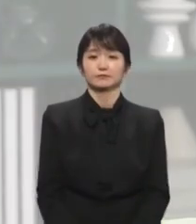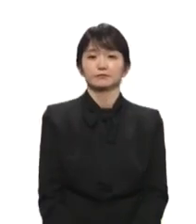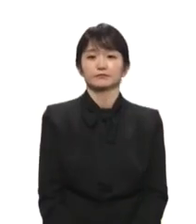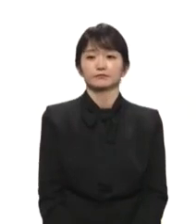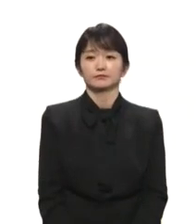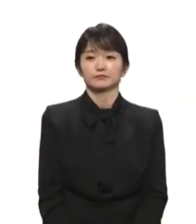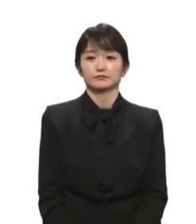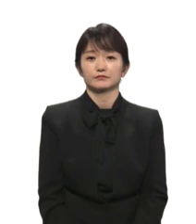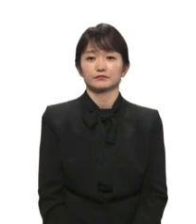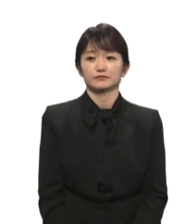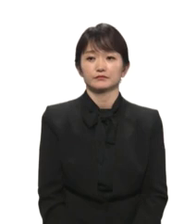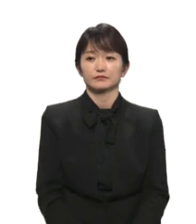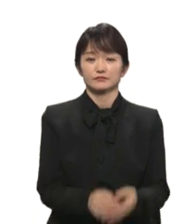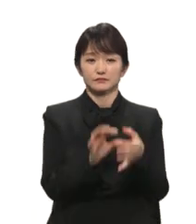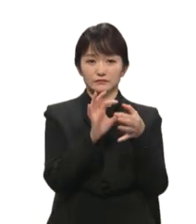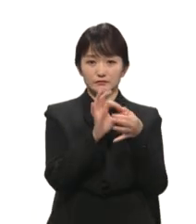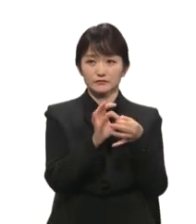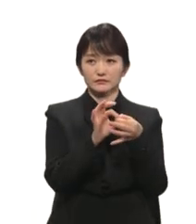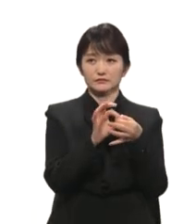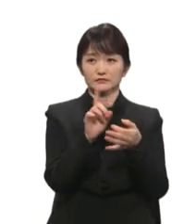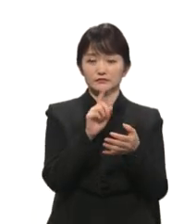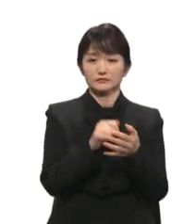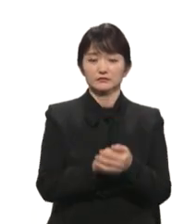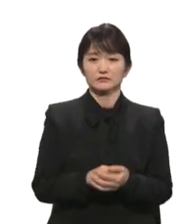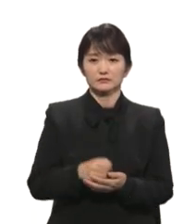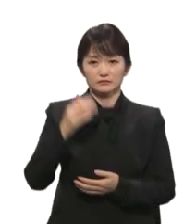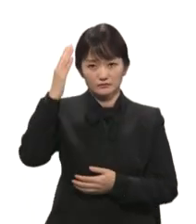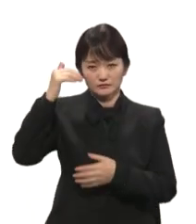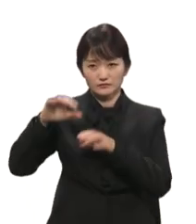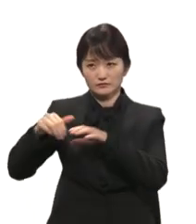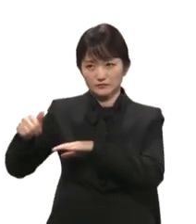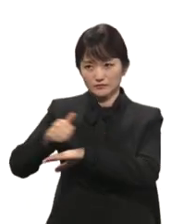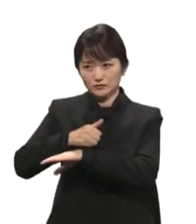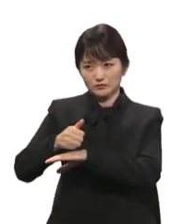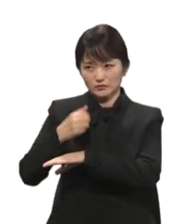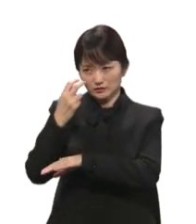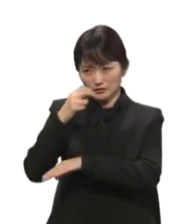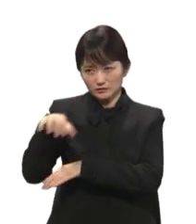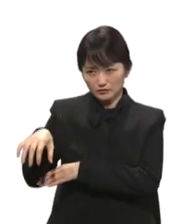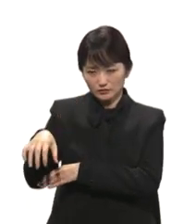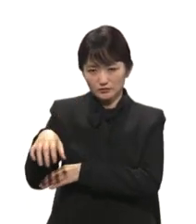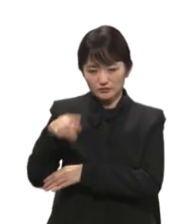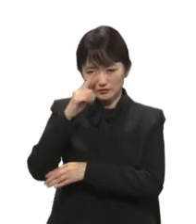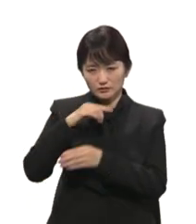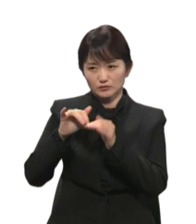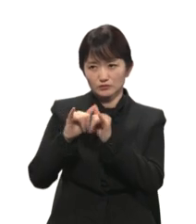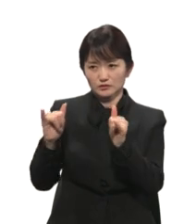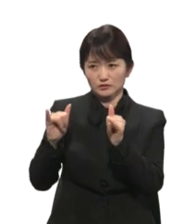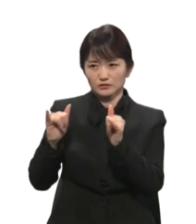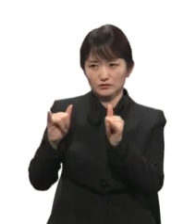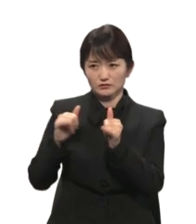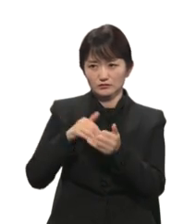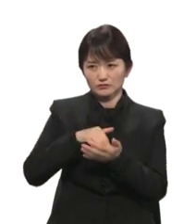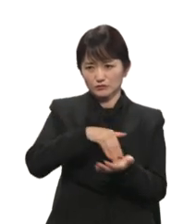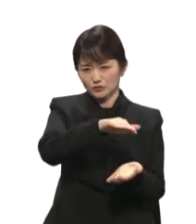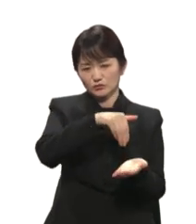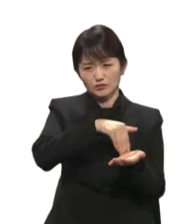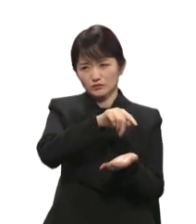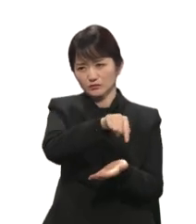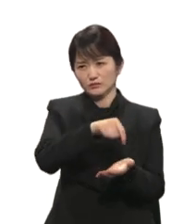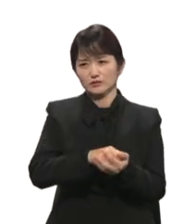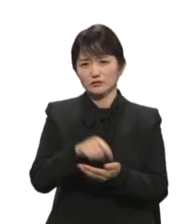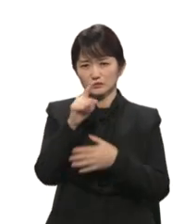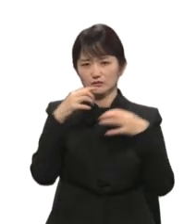그래서 뭐 관련돼서 뭐 여러 가지에 저기 보시는 것 태국 한국이 출입구 관리소에 의해서 태국 국민이 지속해서 추방되고 있는 문제를